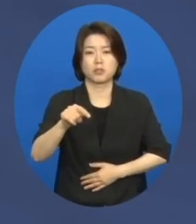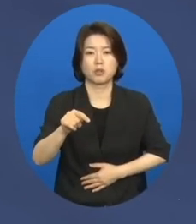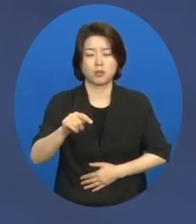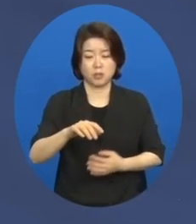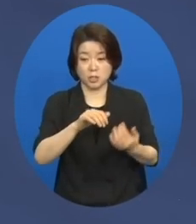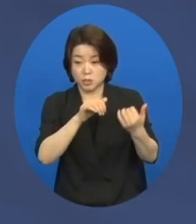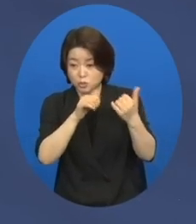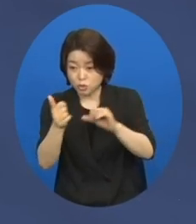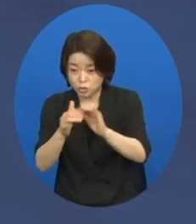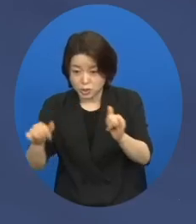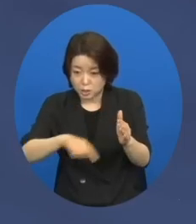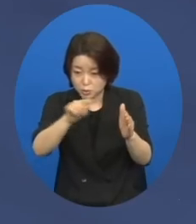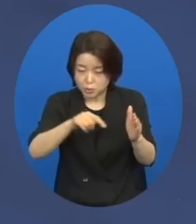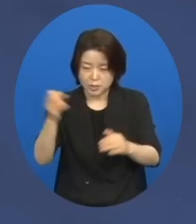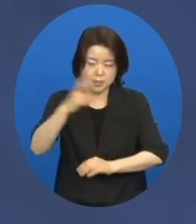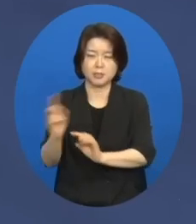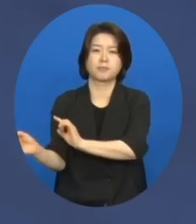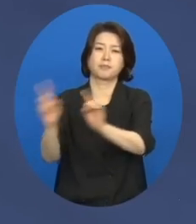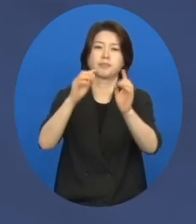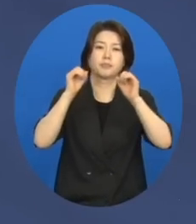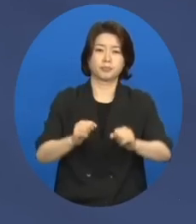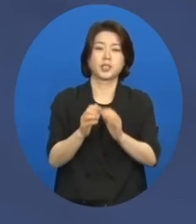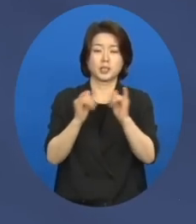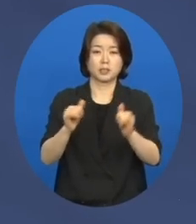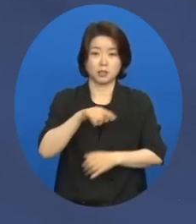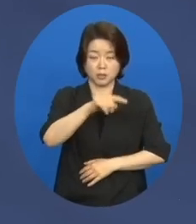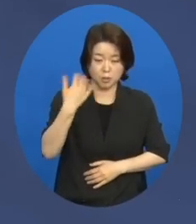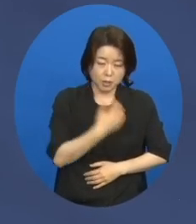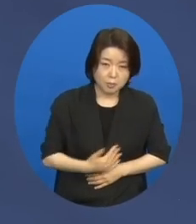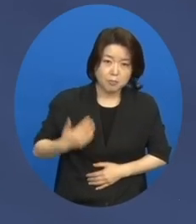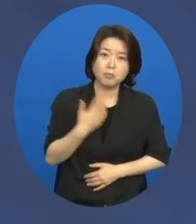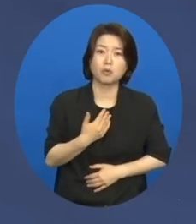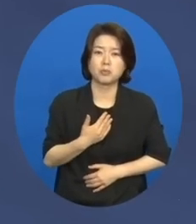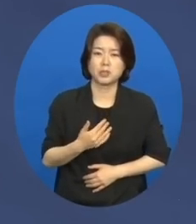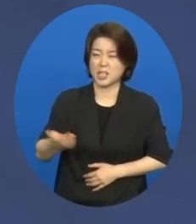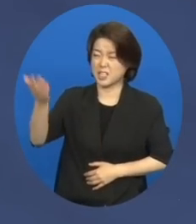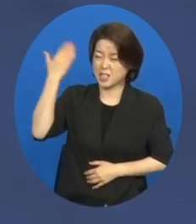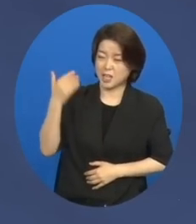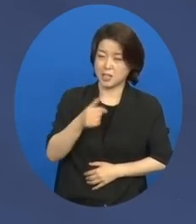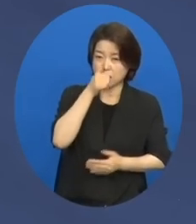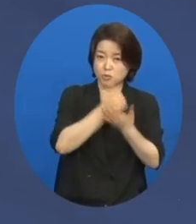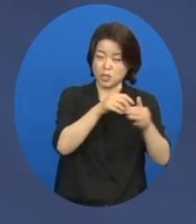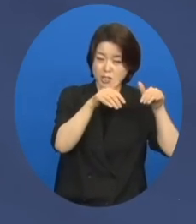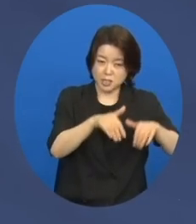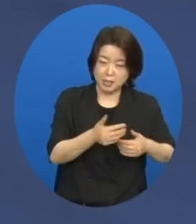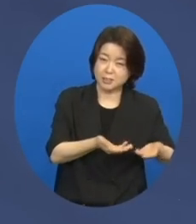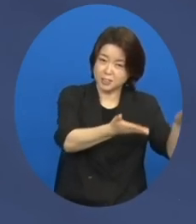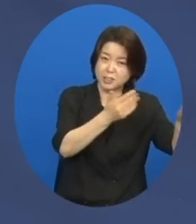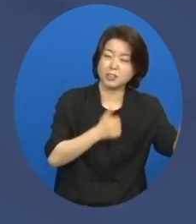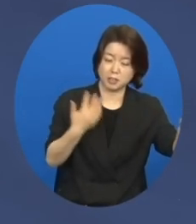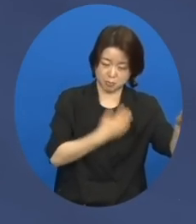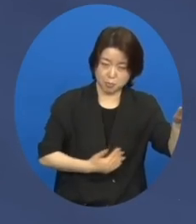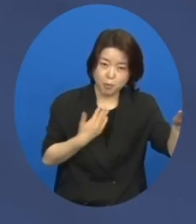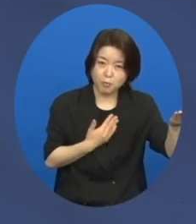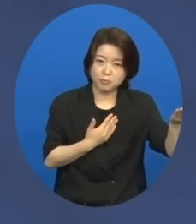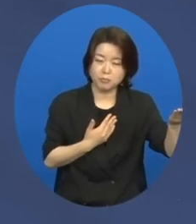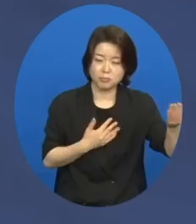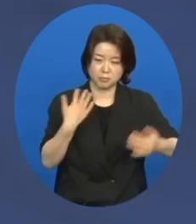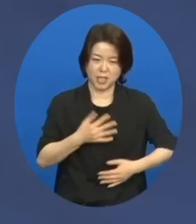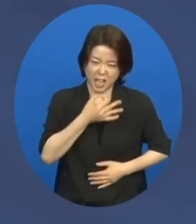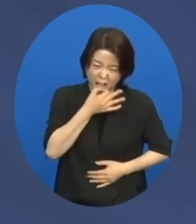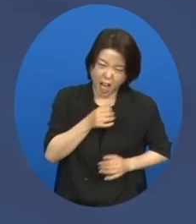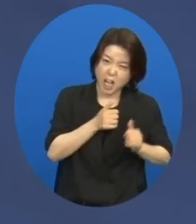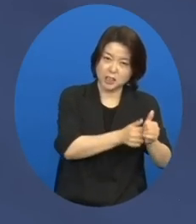죽은 자 가운데서 다시 산 자같이 너의 몸을 옛날에 죄의 종병기로 드렸던 네 몸을 육체의 정욕을